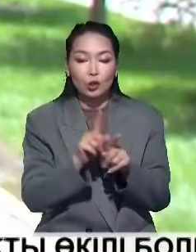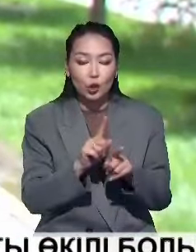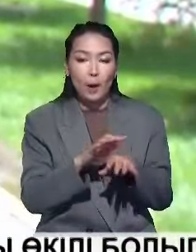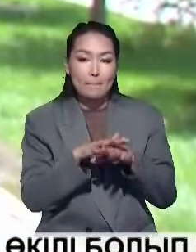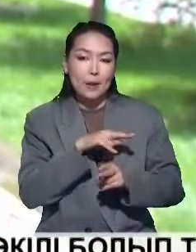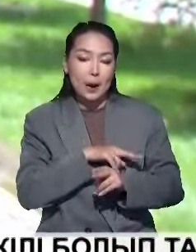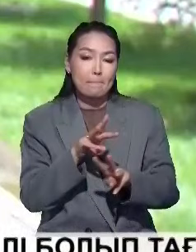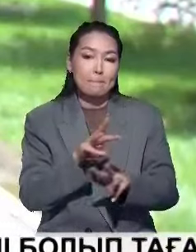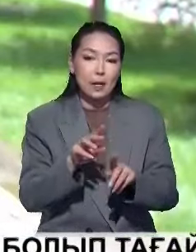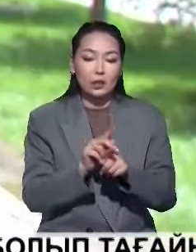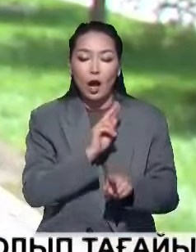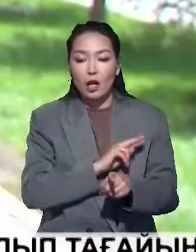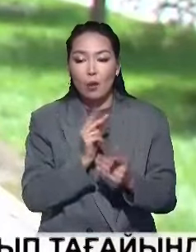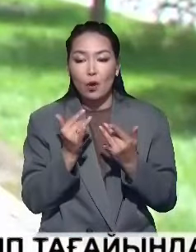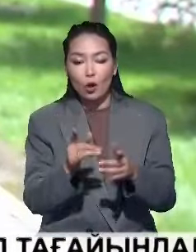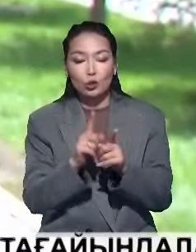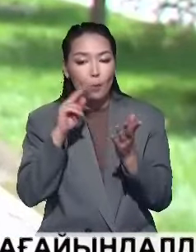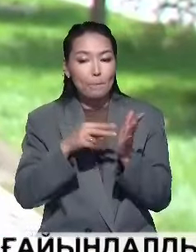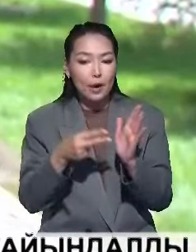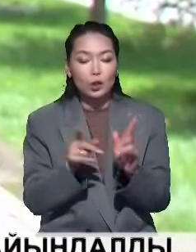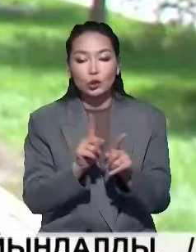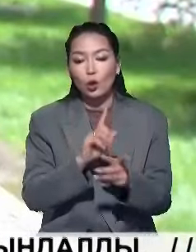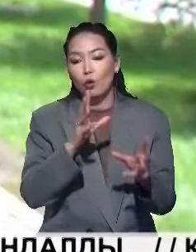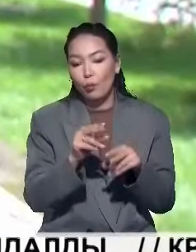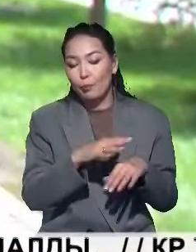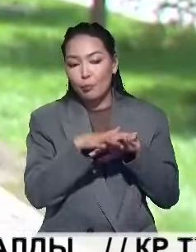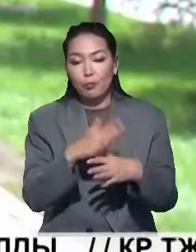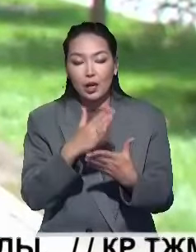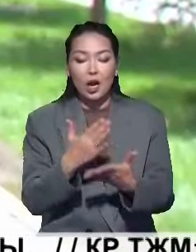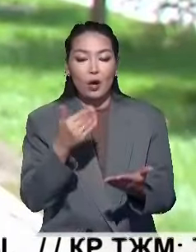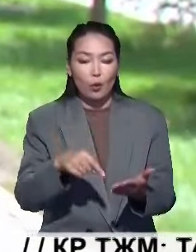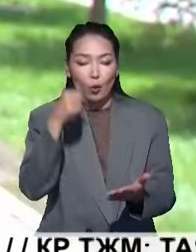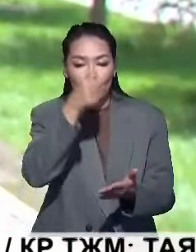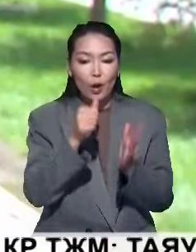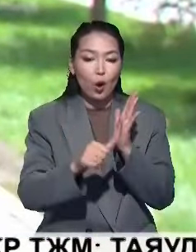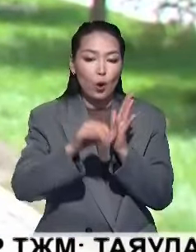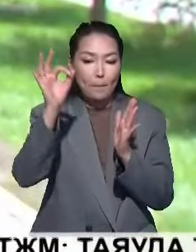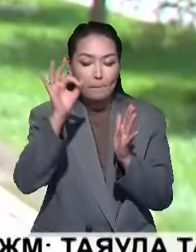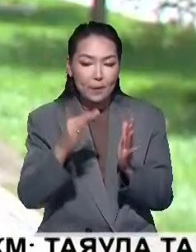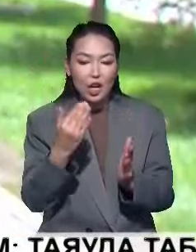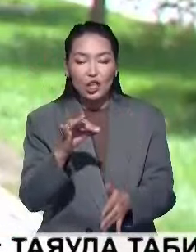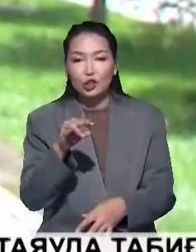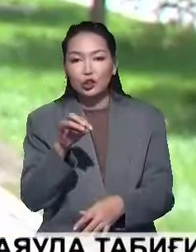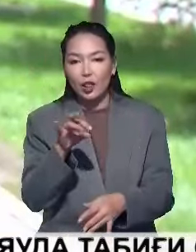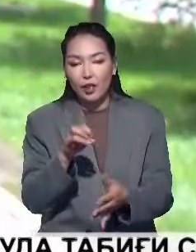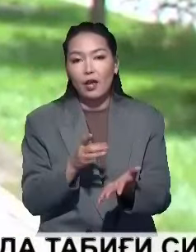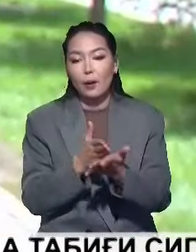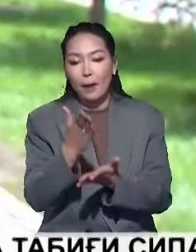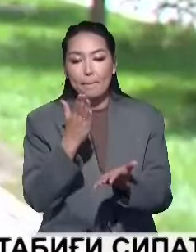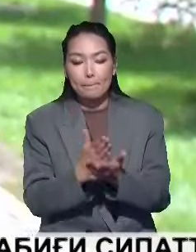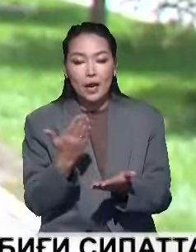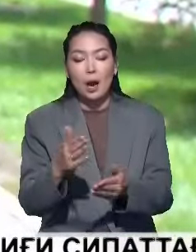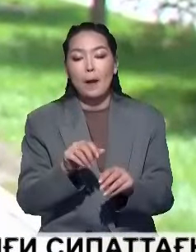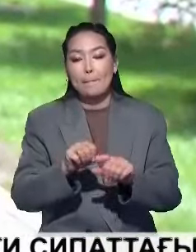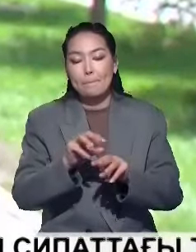министрлігінің кадрларды даярлау мақсатында жасалған болжамы бойынша бөлет. Биыл жалпы гранттың 60% инженерлікке бағытталып отыр. Одан бөлек